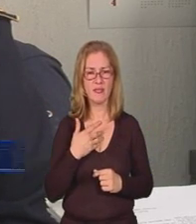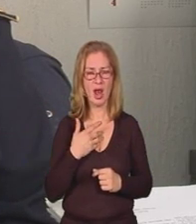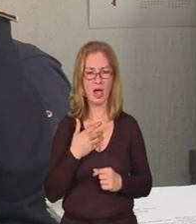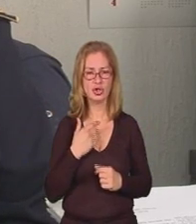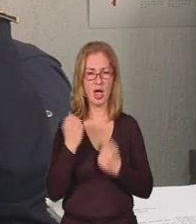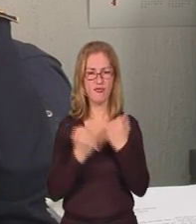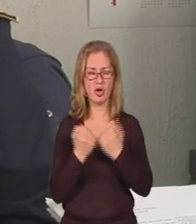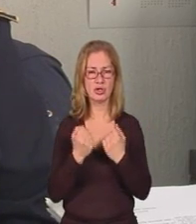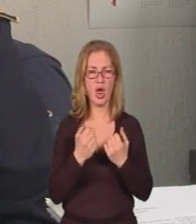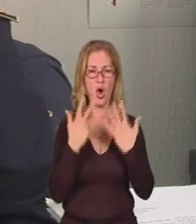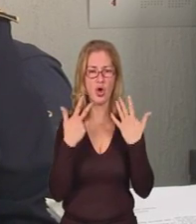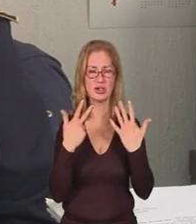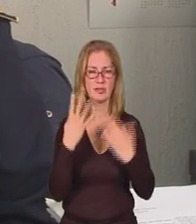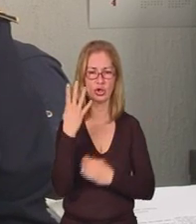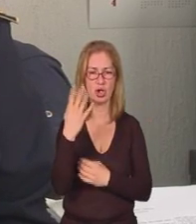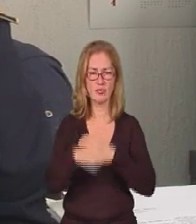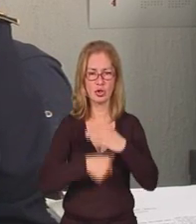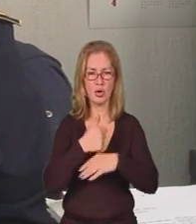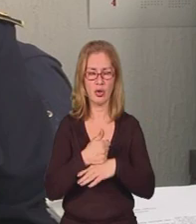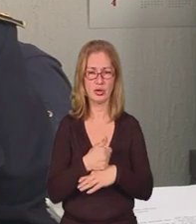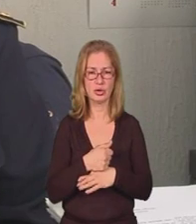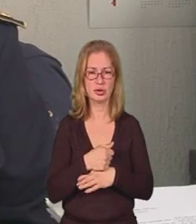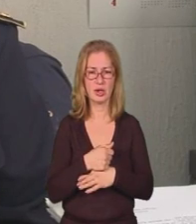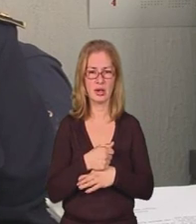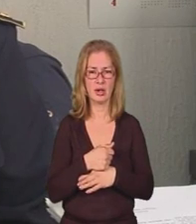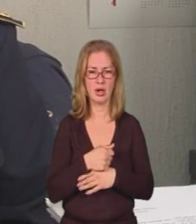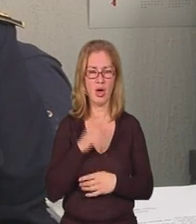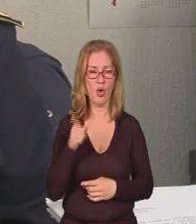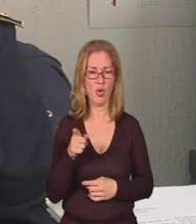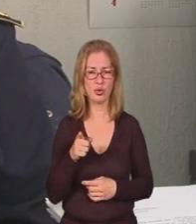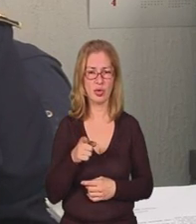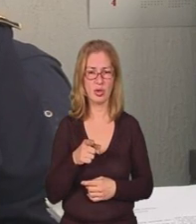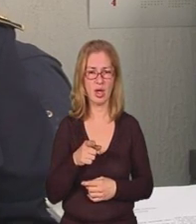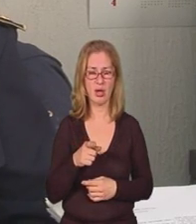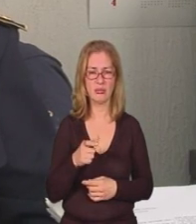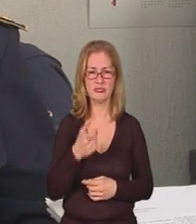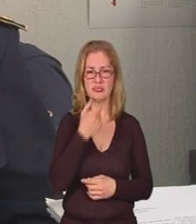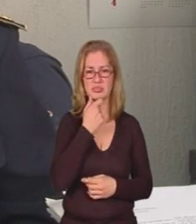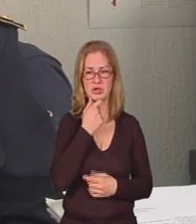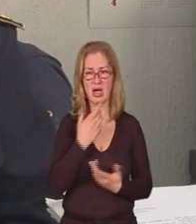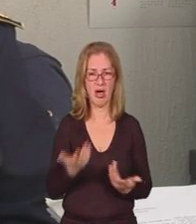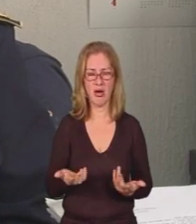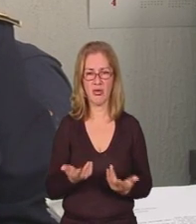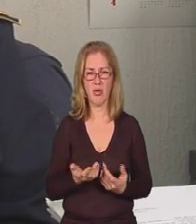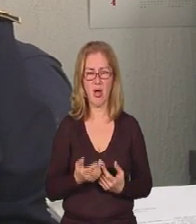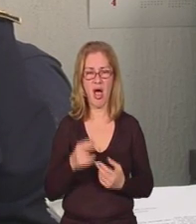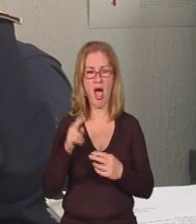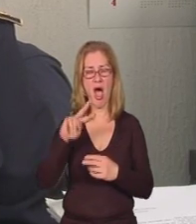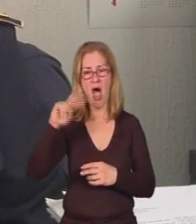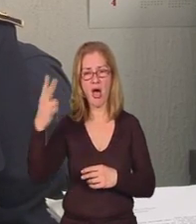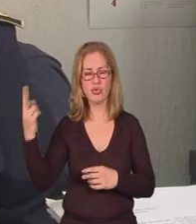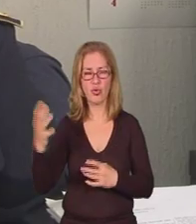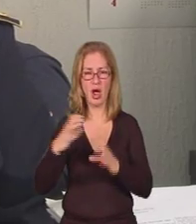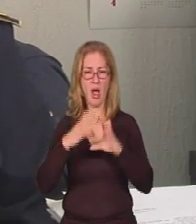Najmlađe od tih vozila je 84. godište. I ono je, znači, uveliko staro.